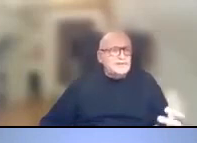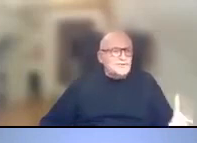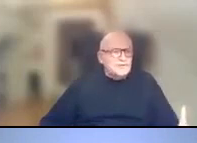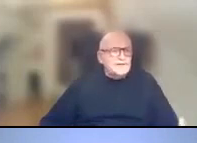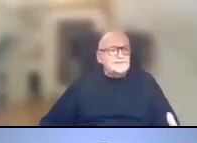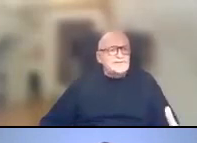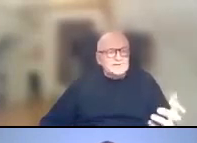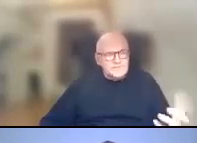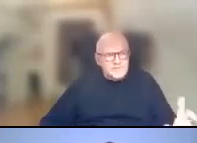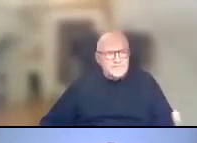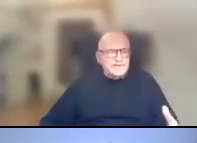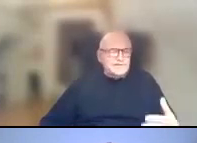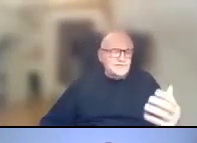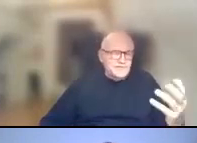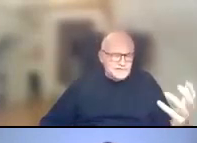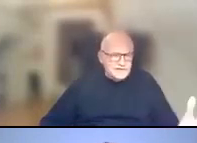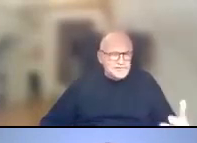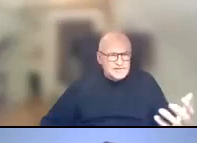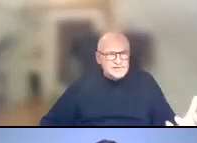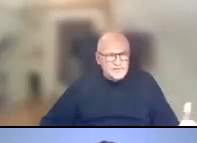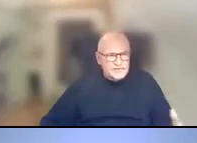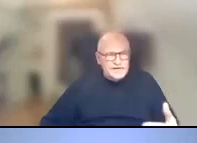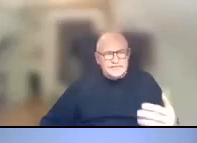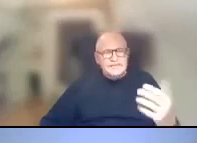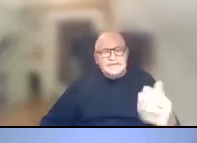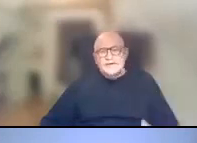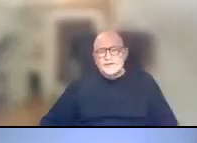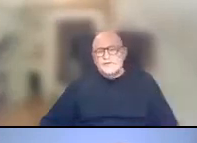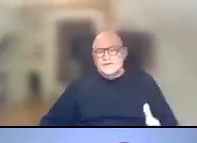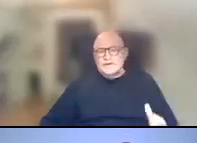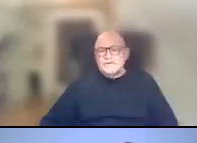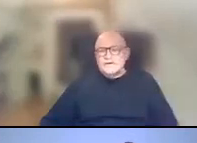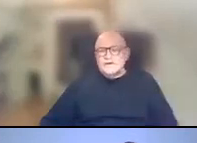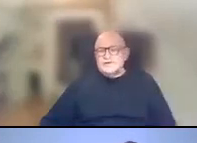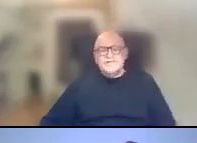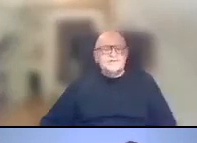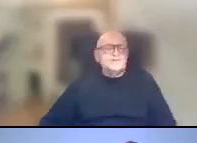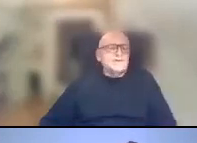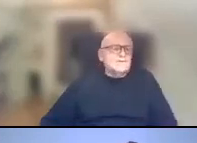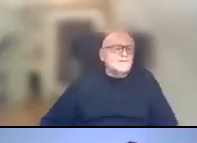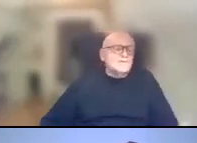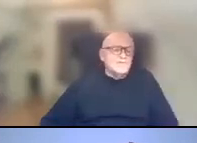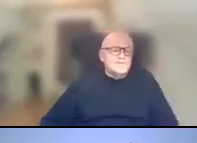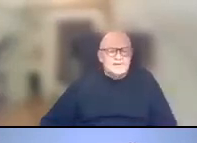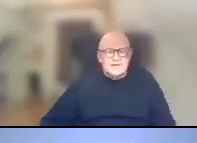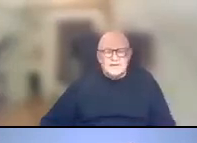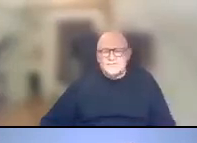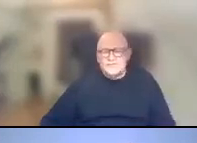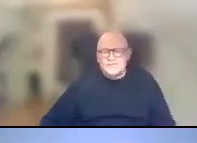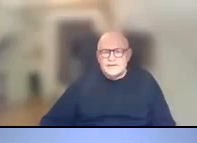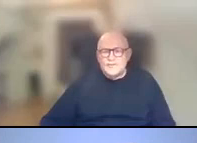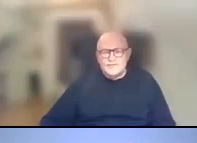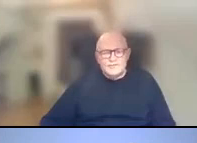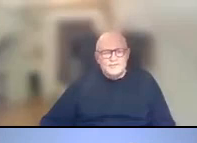nicht, nicht mal Kollegen, sondern es gibt Konflikte. Und wenn es dann zusätzlich noch private Konflikte gibt, dann kann es schwierig werden. Und der Berufsalltag